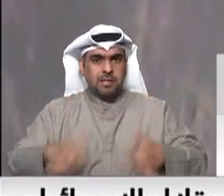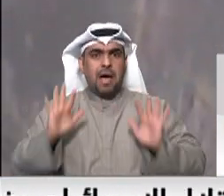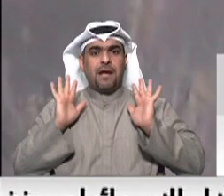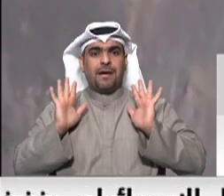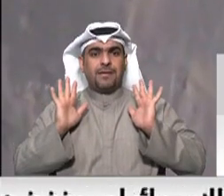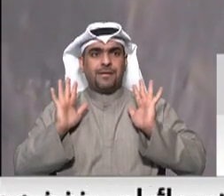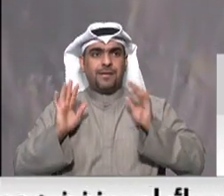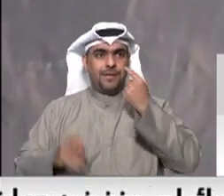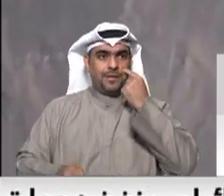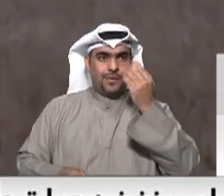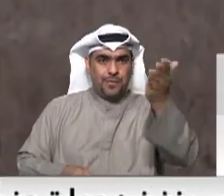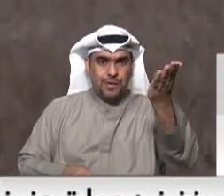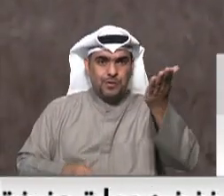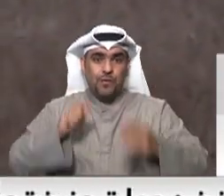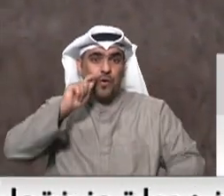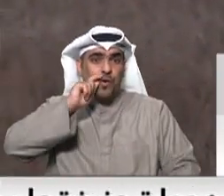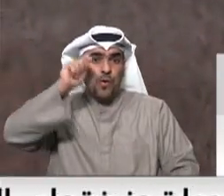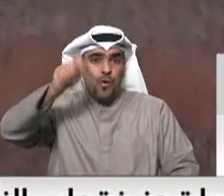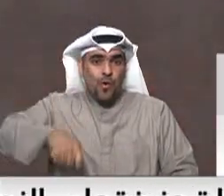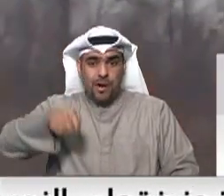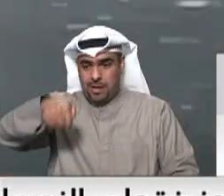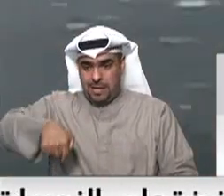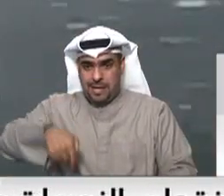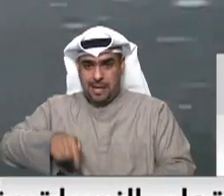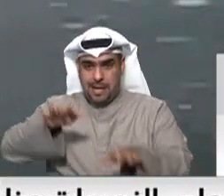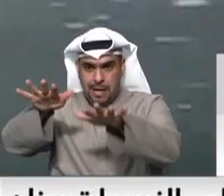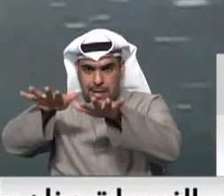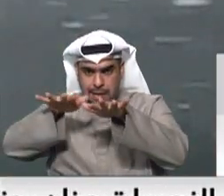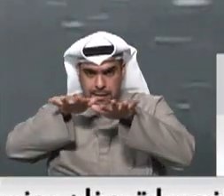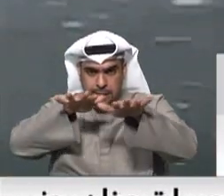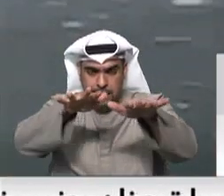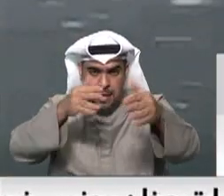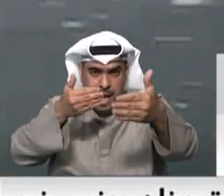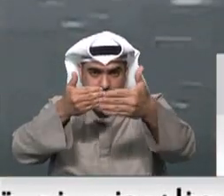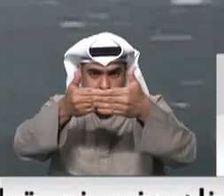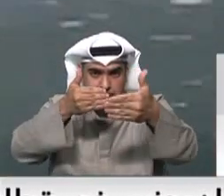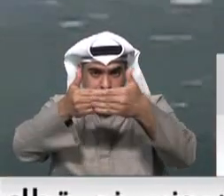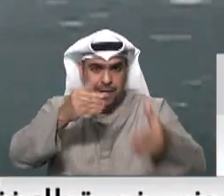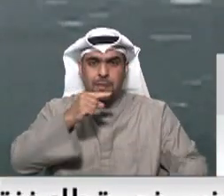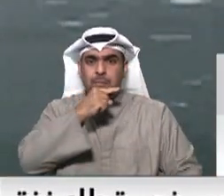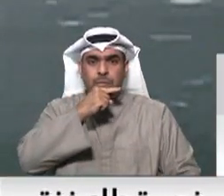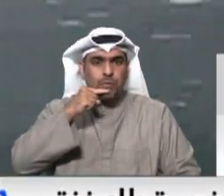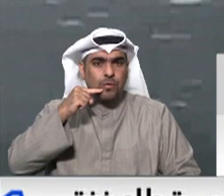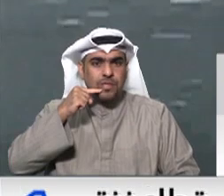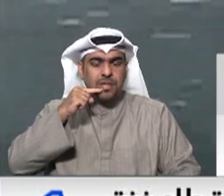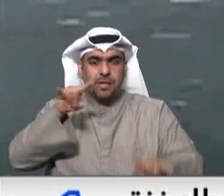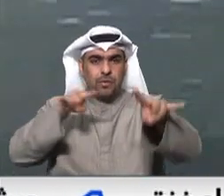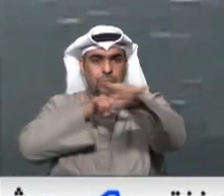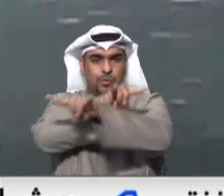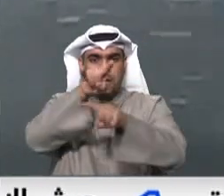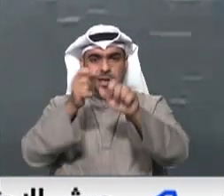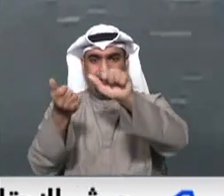توسيع استهدافات منشات حيويه في موسكو ومدن عديده اخرى بالطائرات المسيره